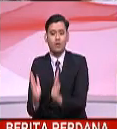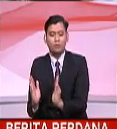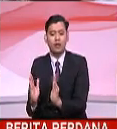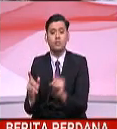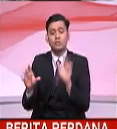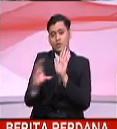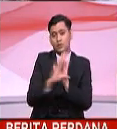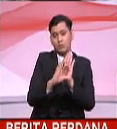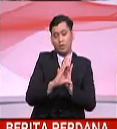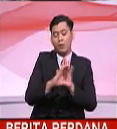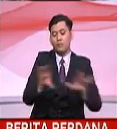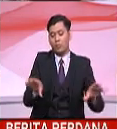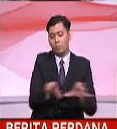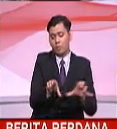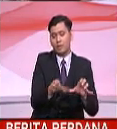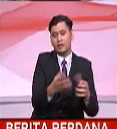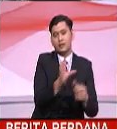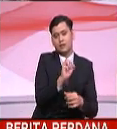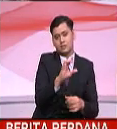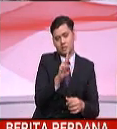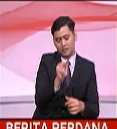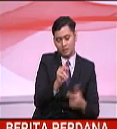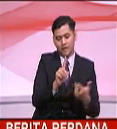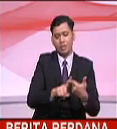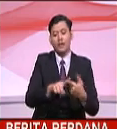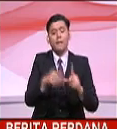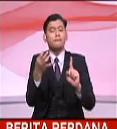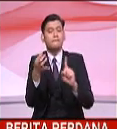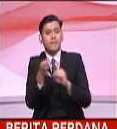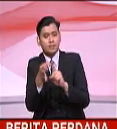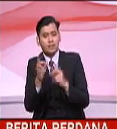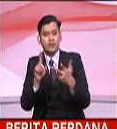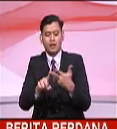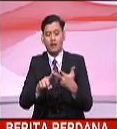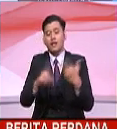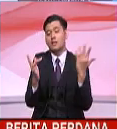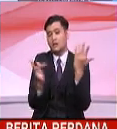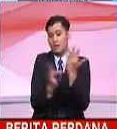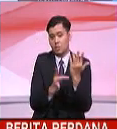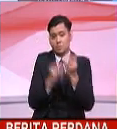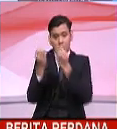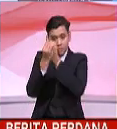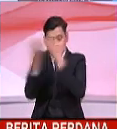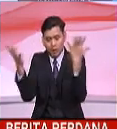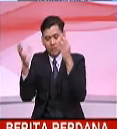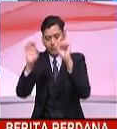sektor pembuatan semen keluli dan besi serta sektor teknologi maklumat